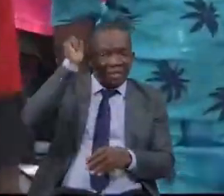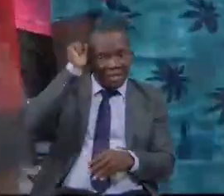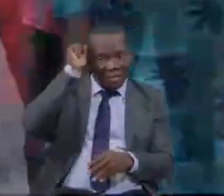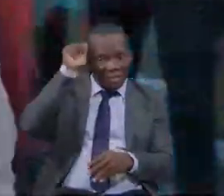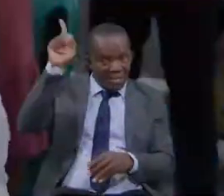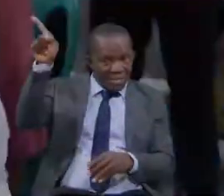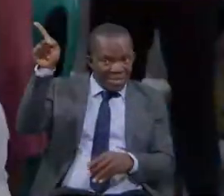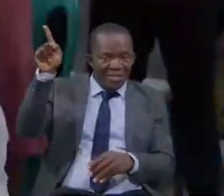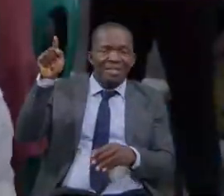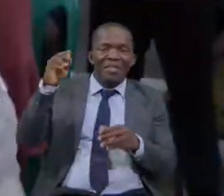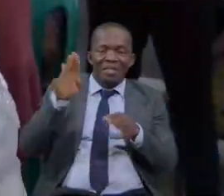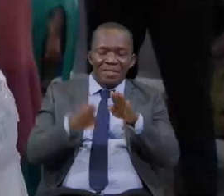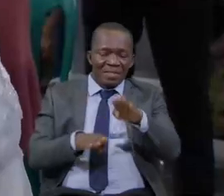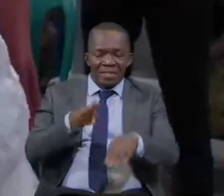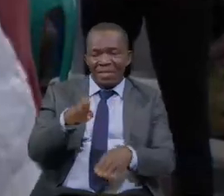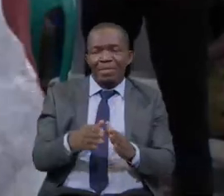l'autorisation